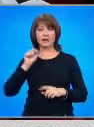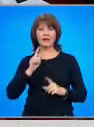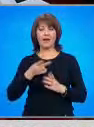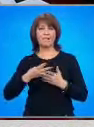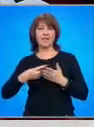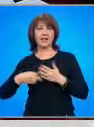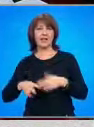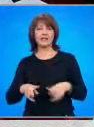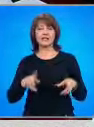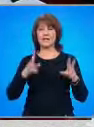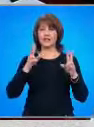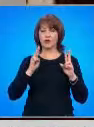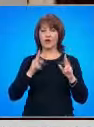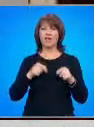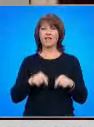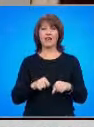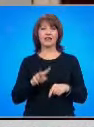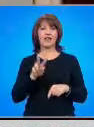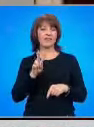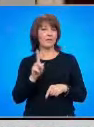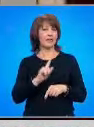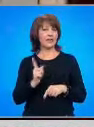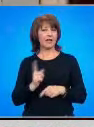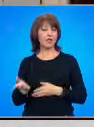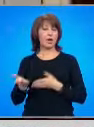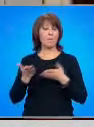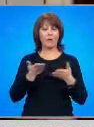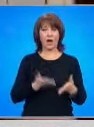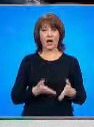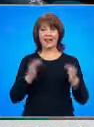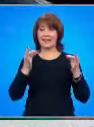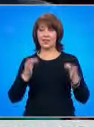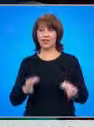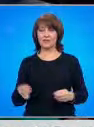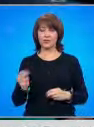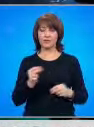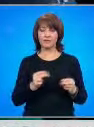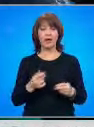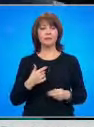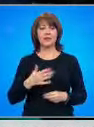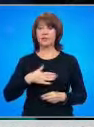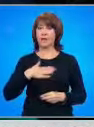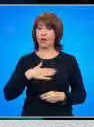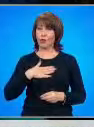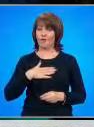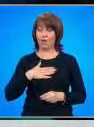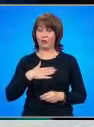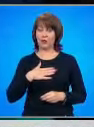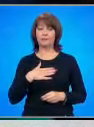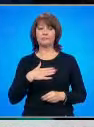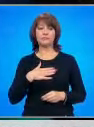решението посланиците на Русия и Беларус да не бъдат поканени на тържественото заседание на парламента. Удовлетворени сме,